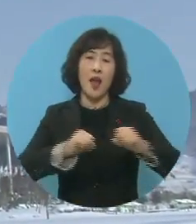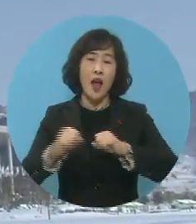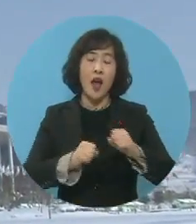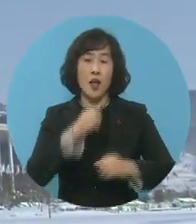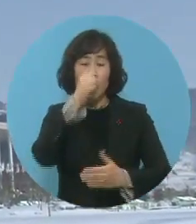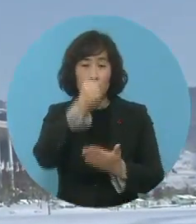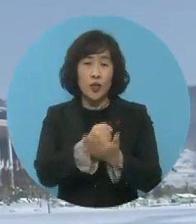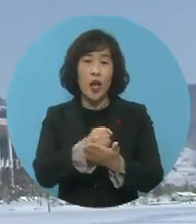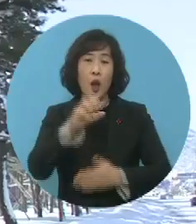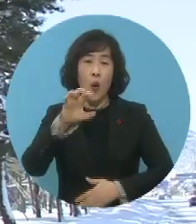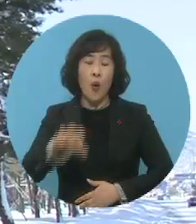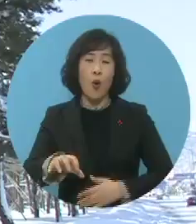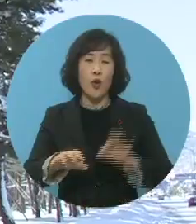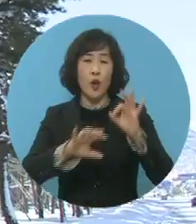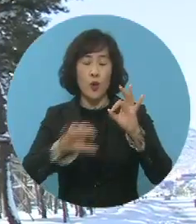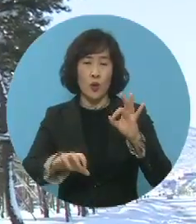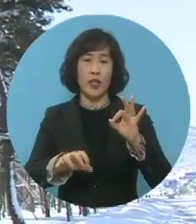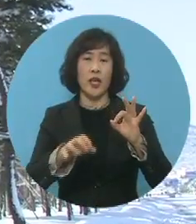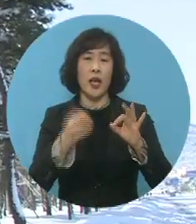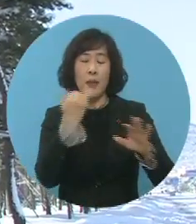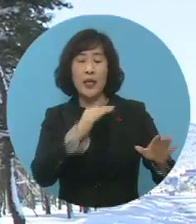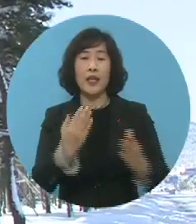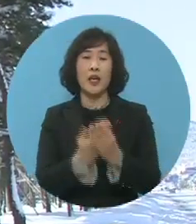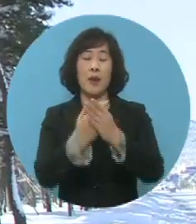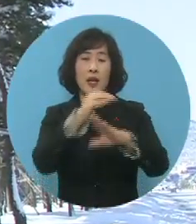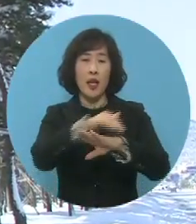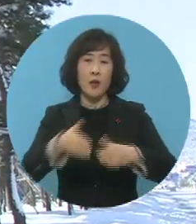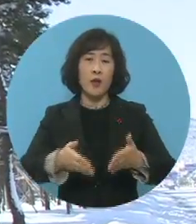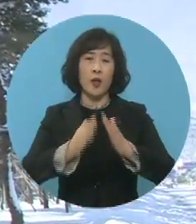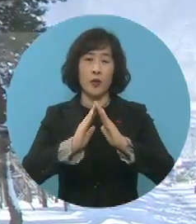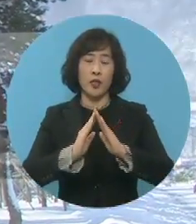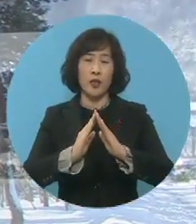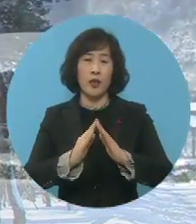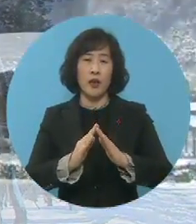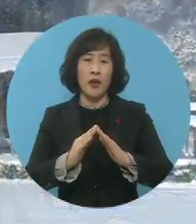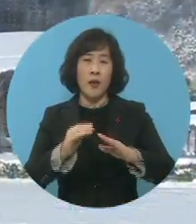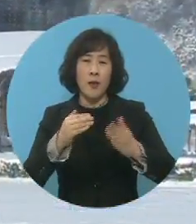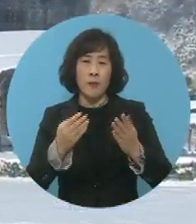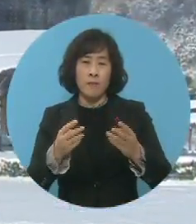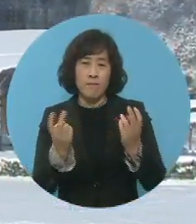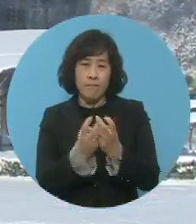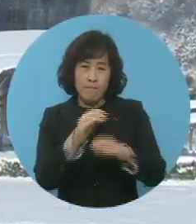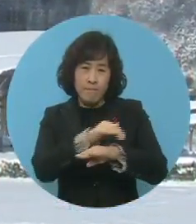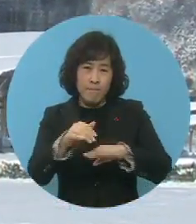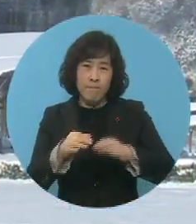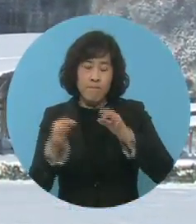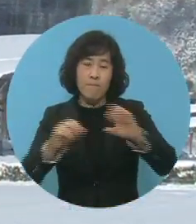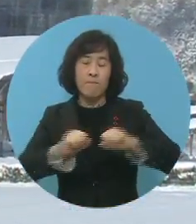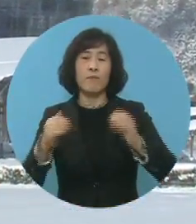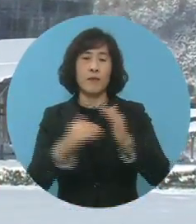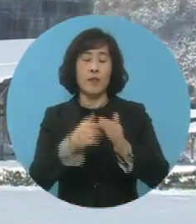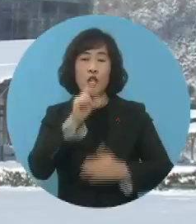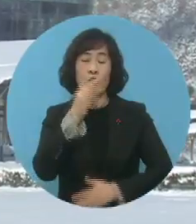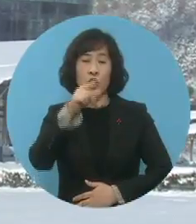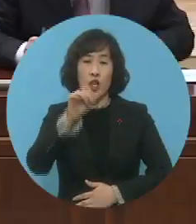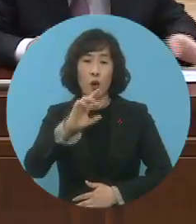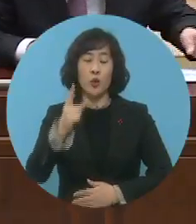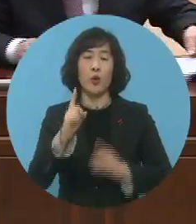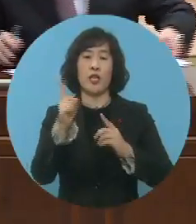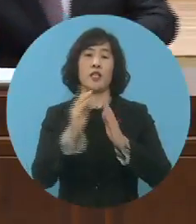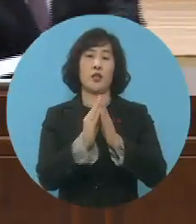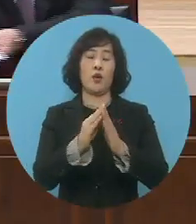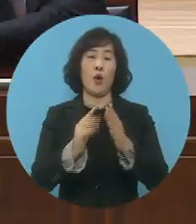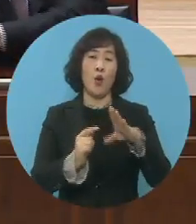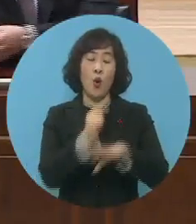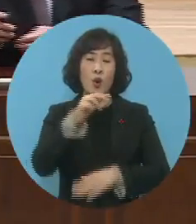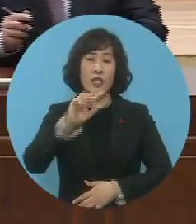산업단지 활성화와 투자적지 10곳의 해안 개발 계획을 세워 전략적인 투자 유치 활동을 펼쳤습니다. 여수